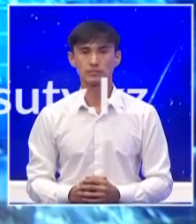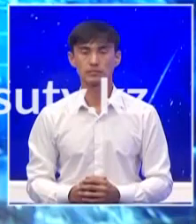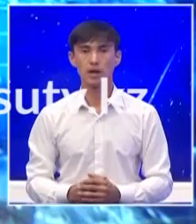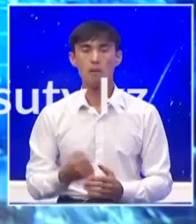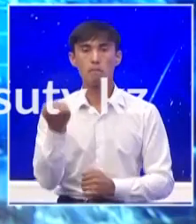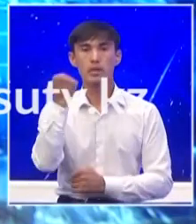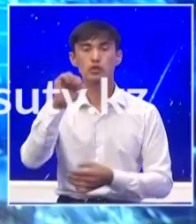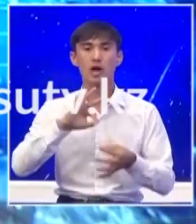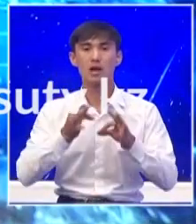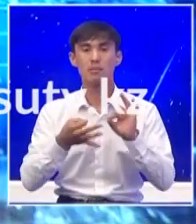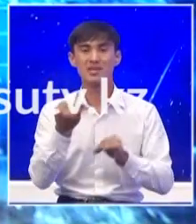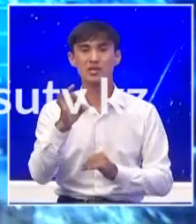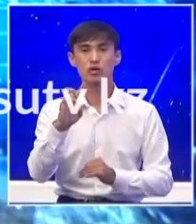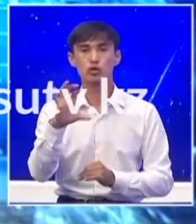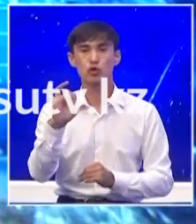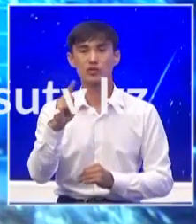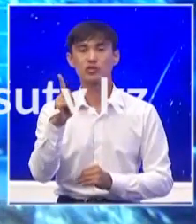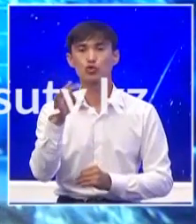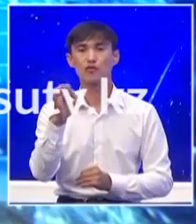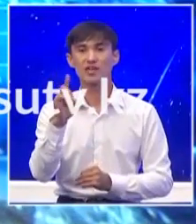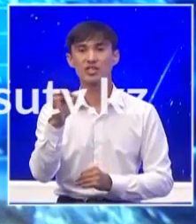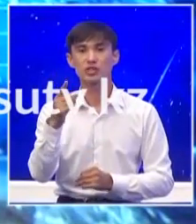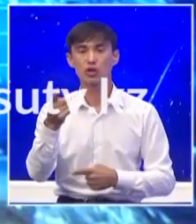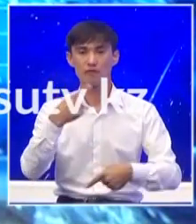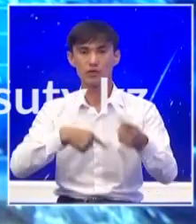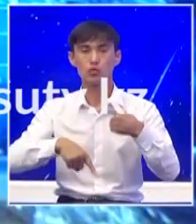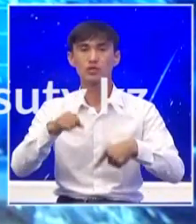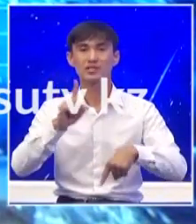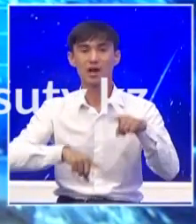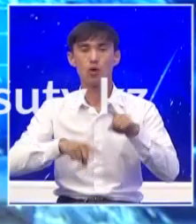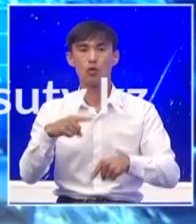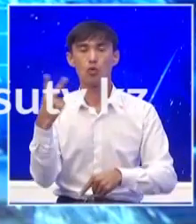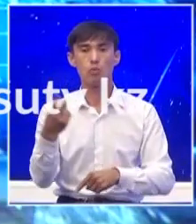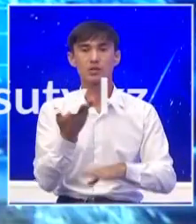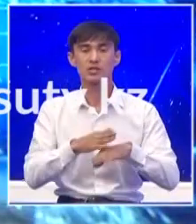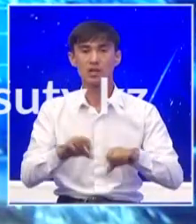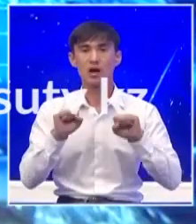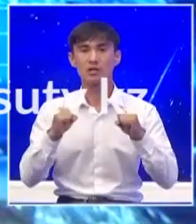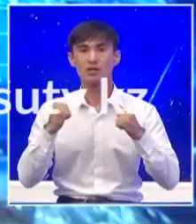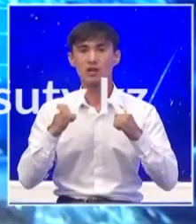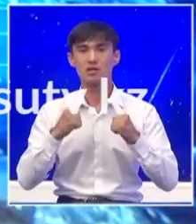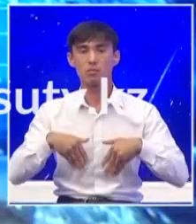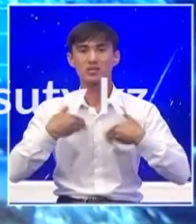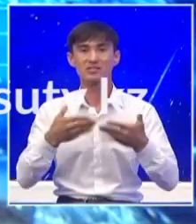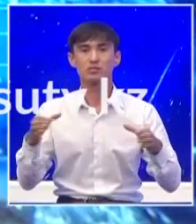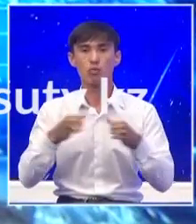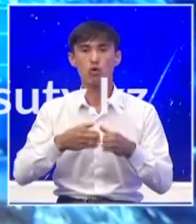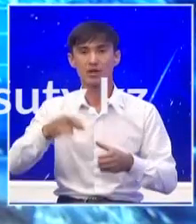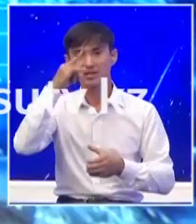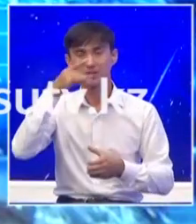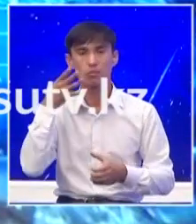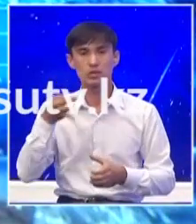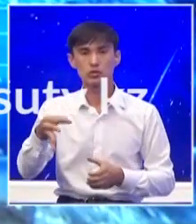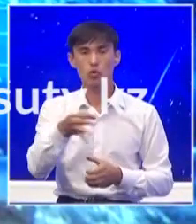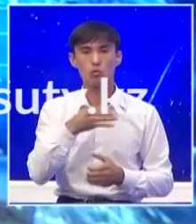Призеры Олимпиады Игорь Сон и Зульфия Чиншанло вернулись на родину. Оба тяжелоатлета представляли в сборной Казахстана Алматинскую